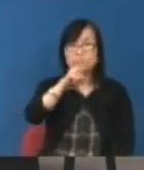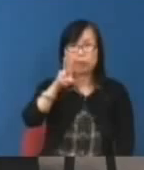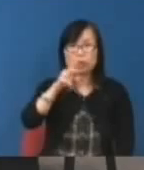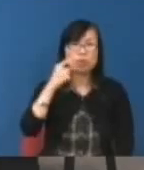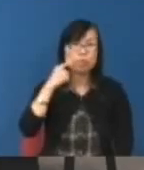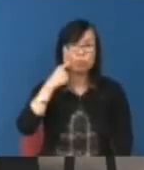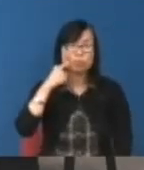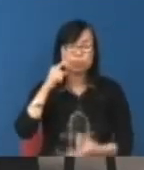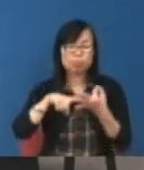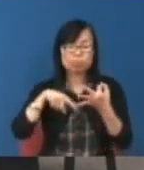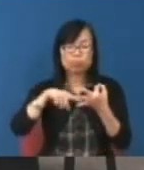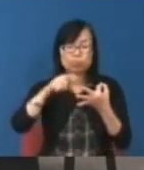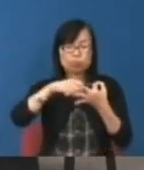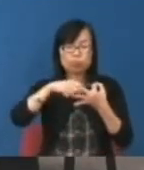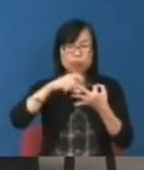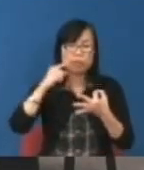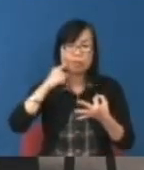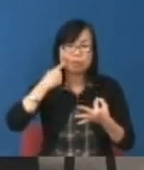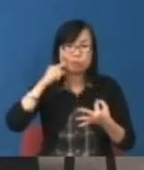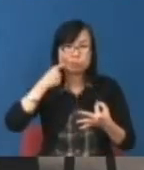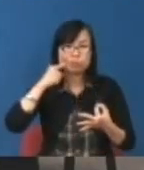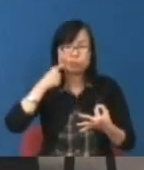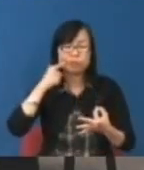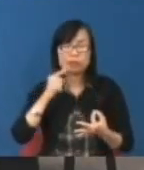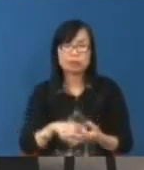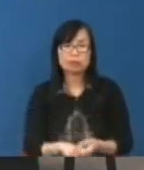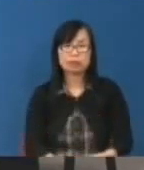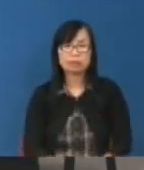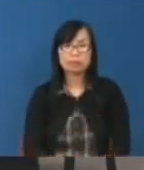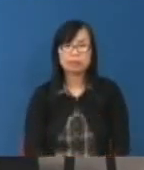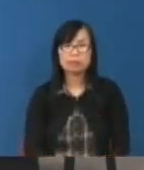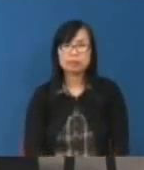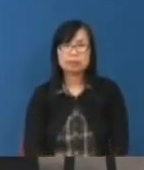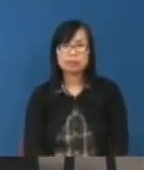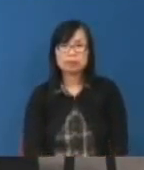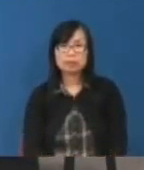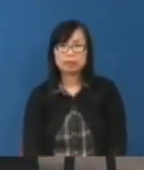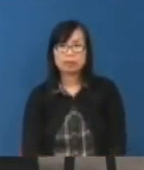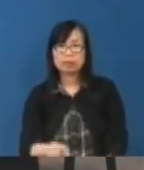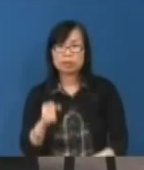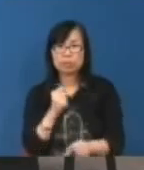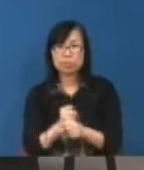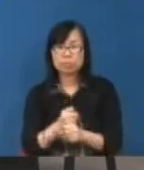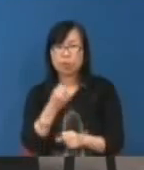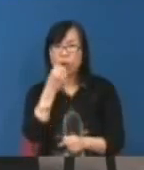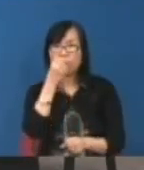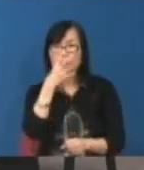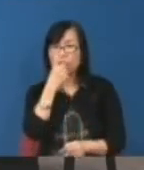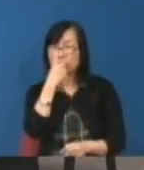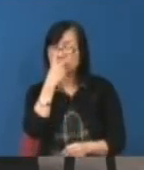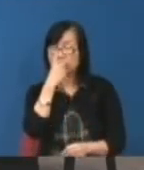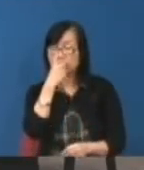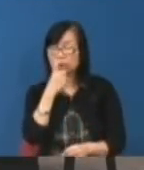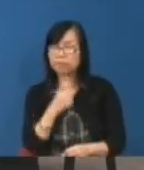明揚啦，又係即係最撲街嘅例子啦。嗱。他做港英的時候